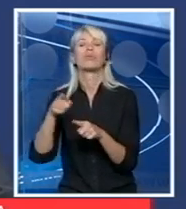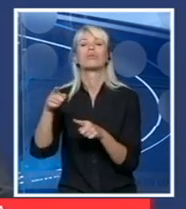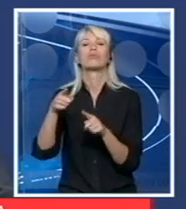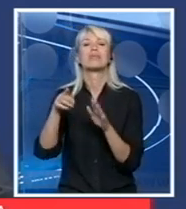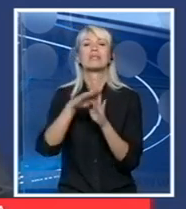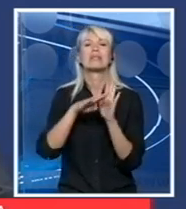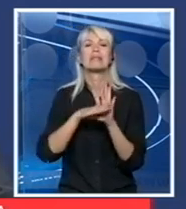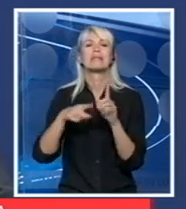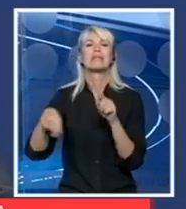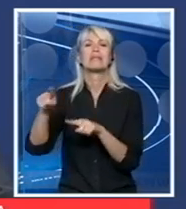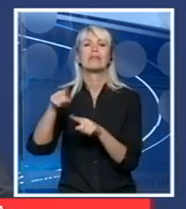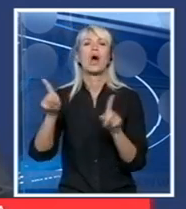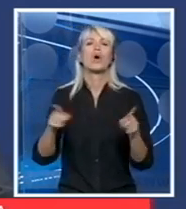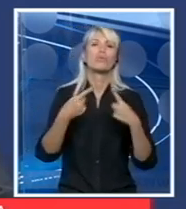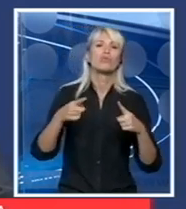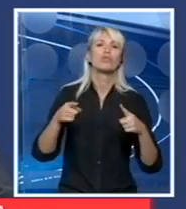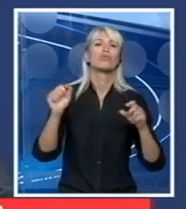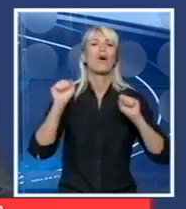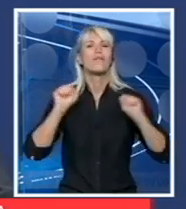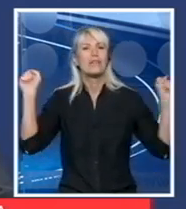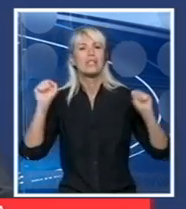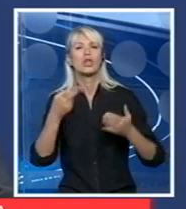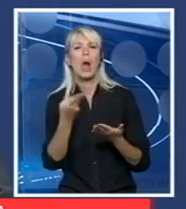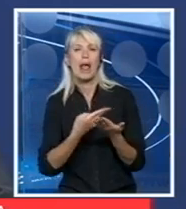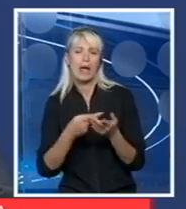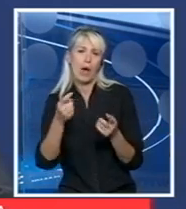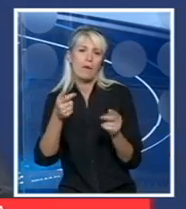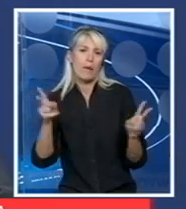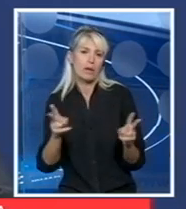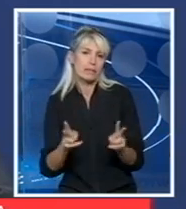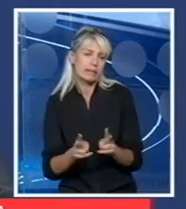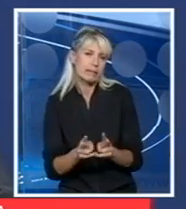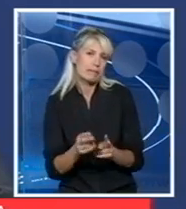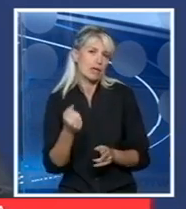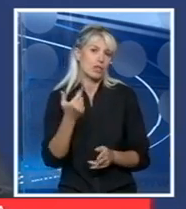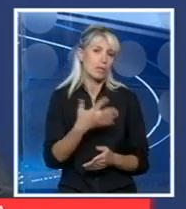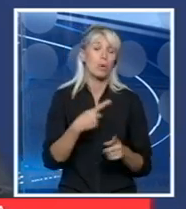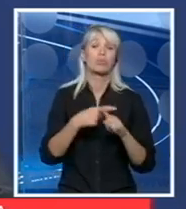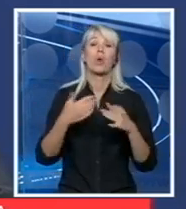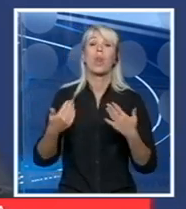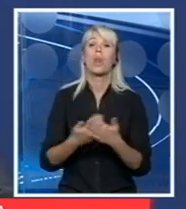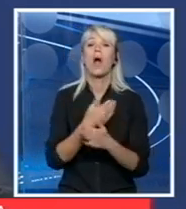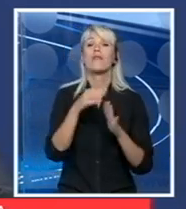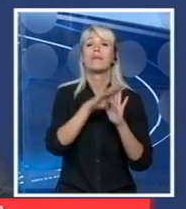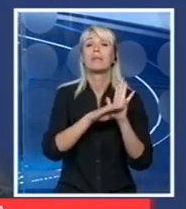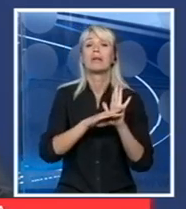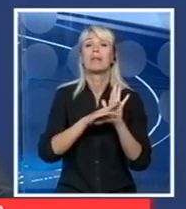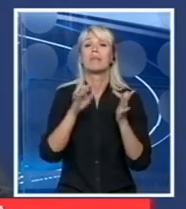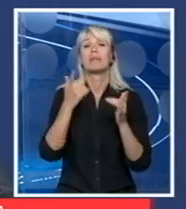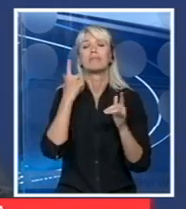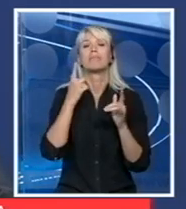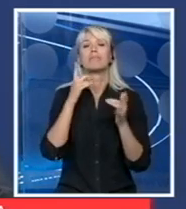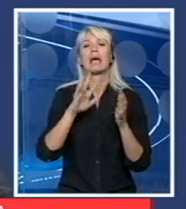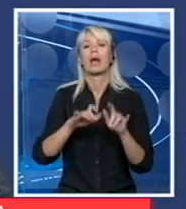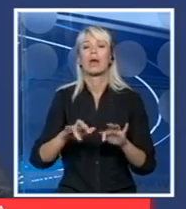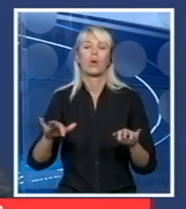se radi o nekim ustanovama, muzičko, fizičko, likovnog i neke drugi stvari. Tu će biti i novi predmet, znači digitalni svet. I uglavnom